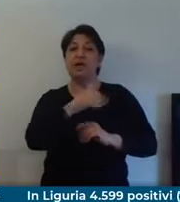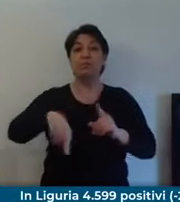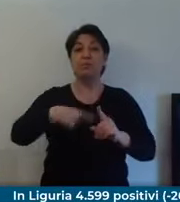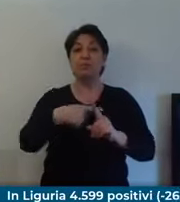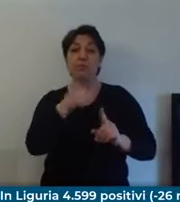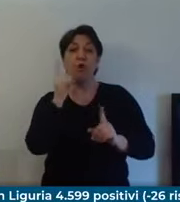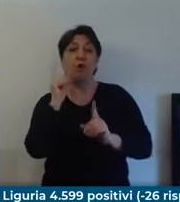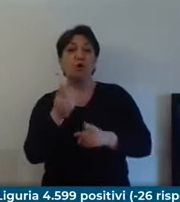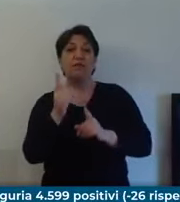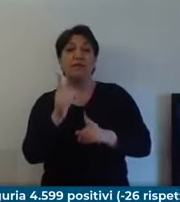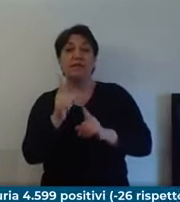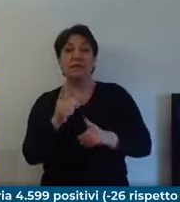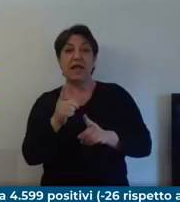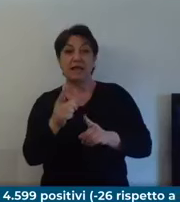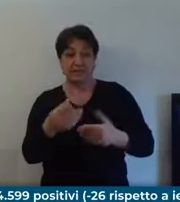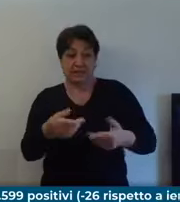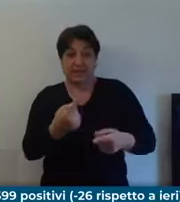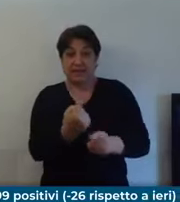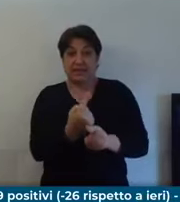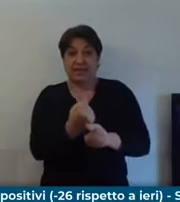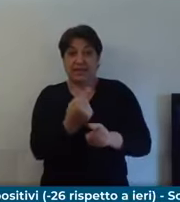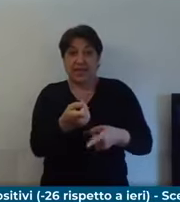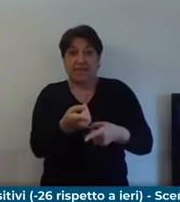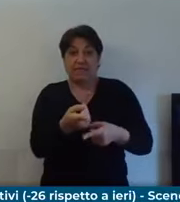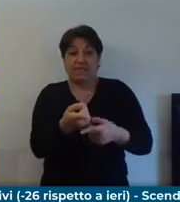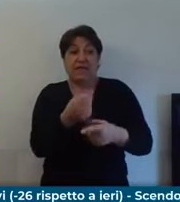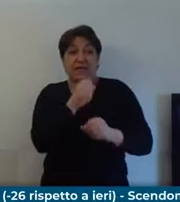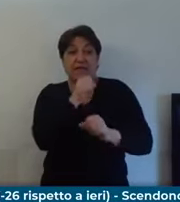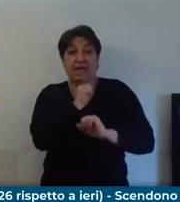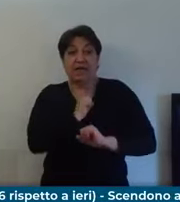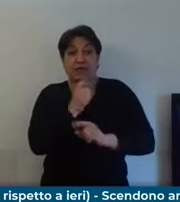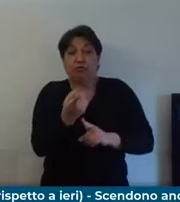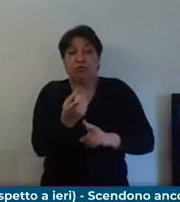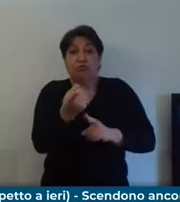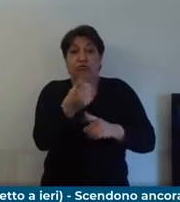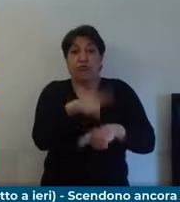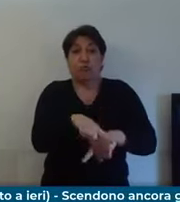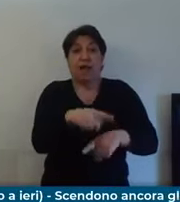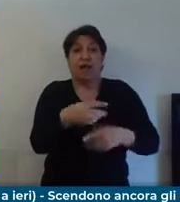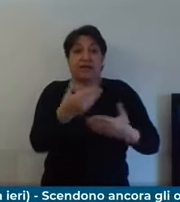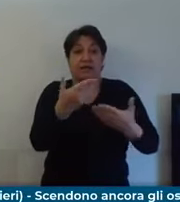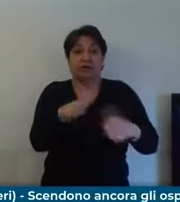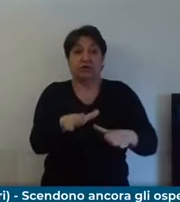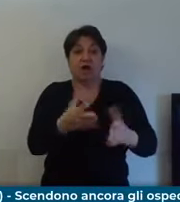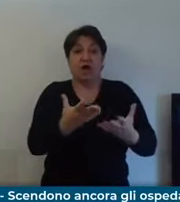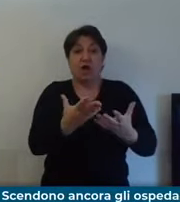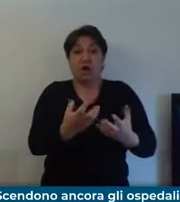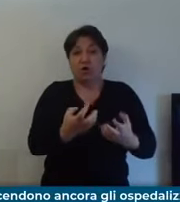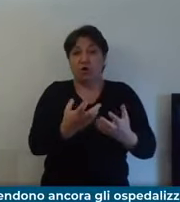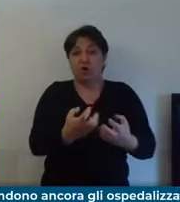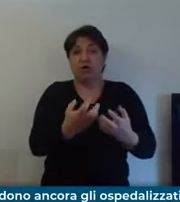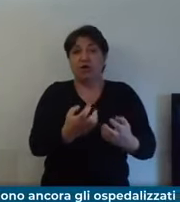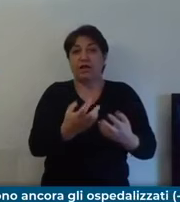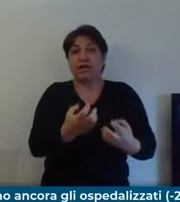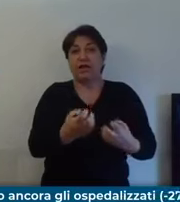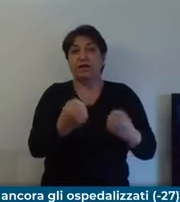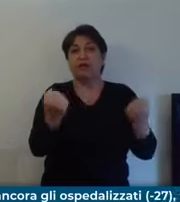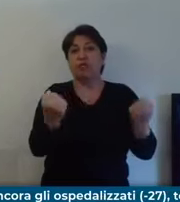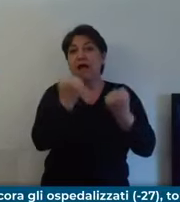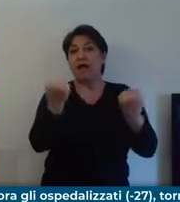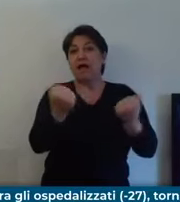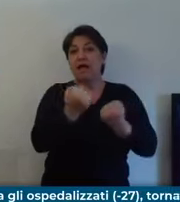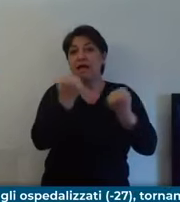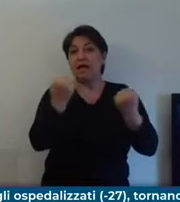per poter mettere già nella giornata di domani. Nella sostanza, la maggior parte delle attività commerciali